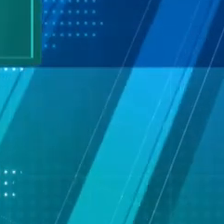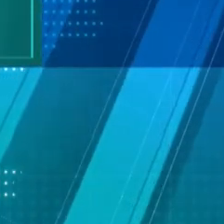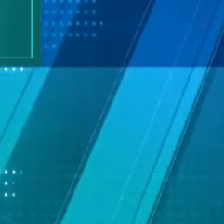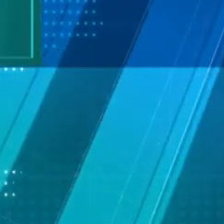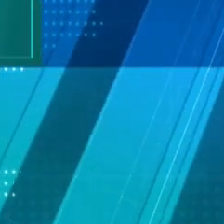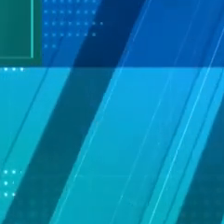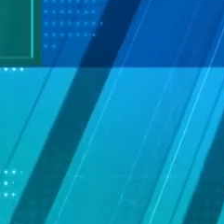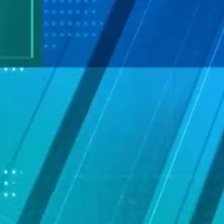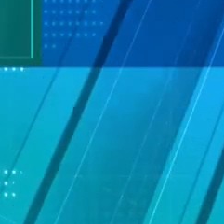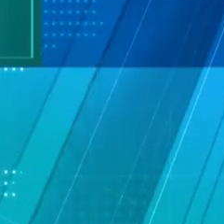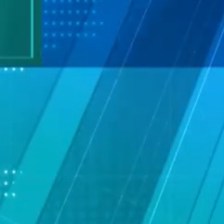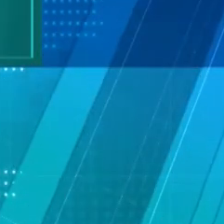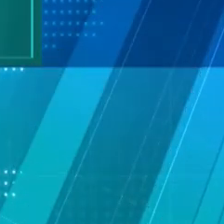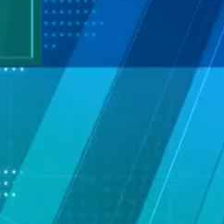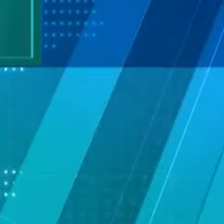Дякую за перегляд!